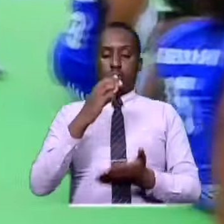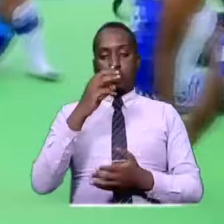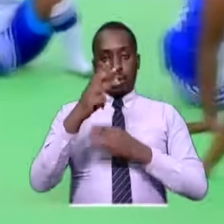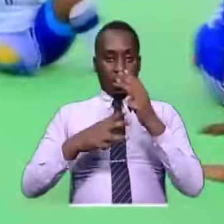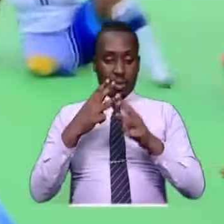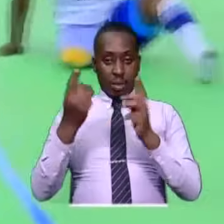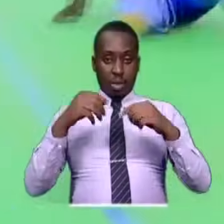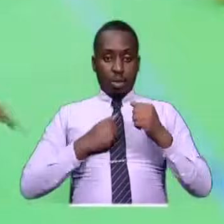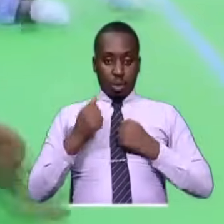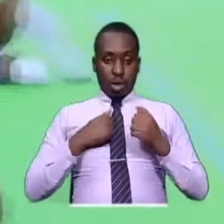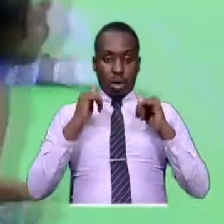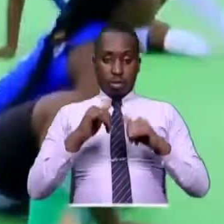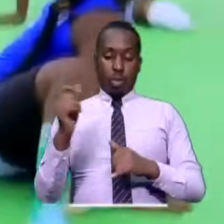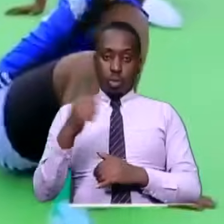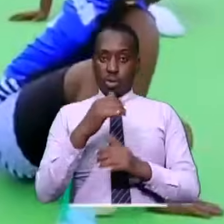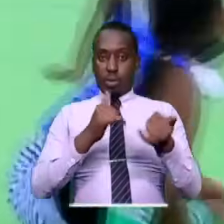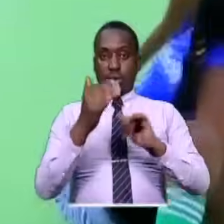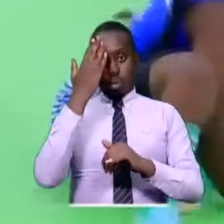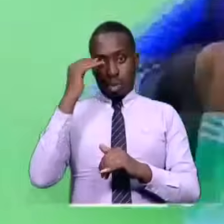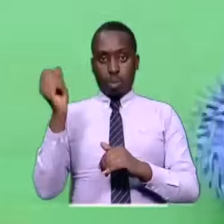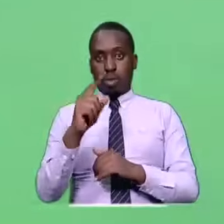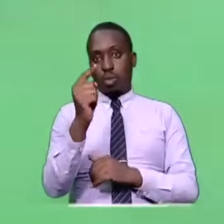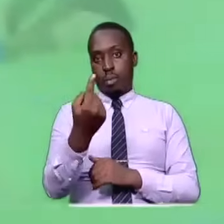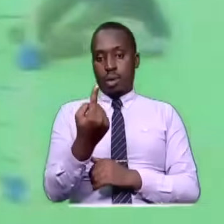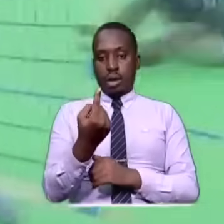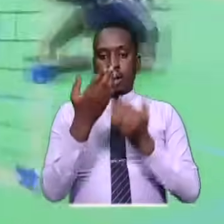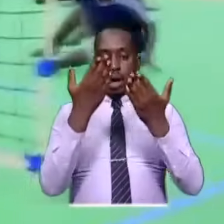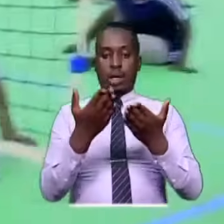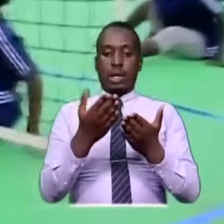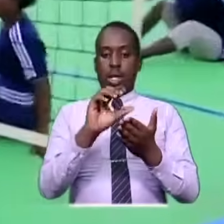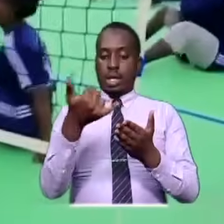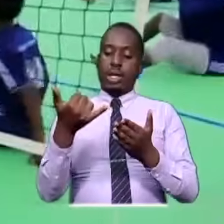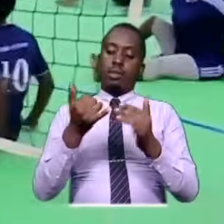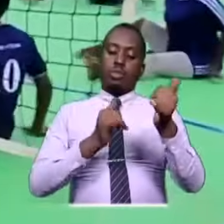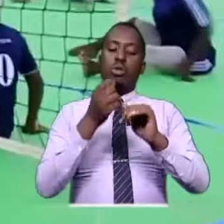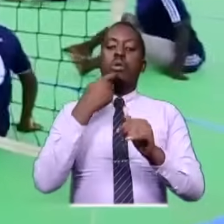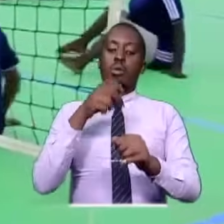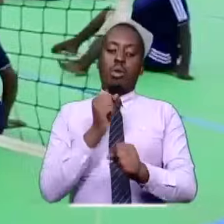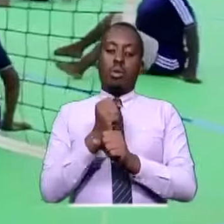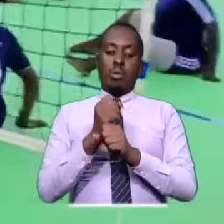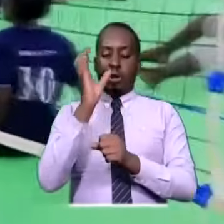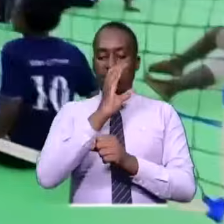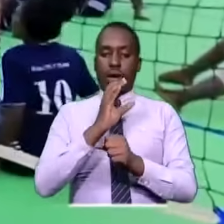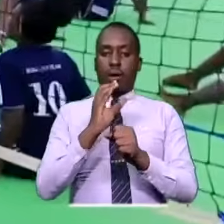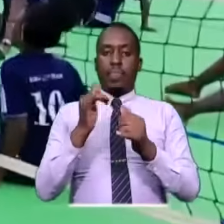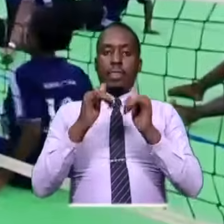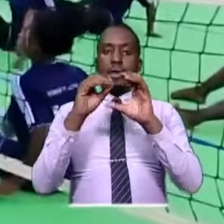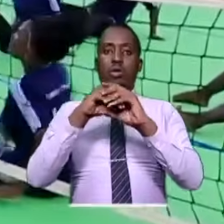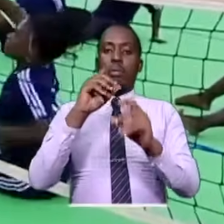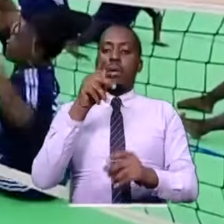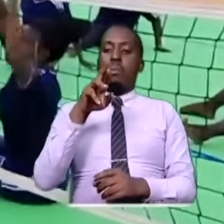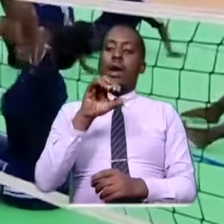Rwanda bamara umwa ukwezi bakina kuko mu kwezi kwa mbere hakaba hari imikino yindi bagomba gukina bashakamo itike zajya pari